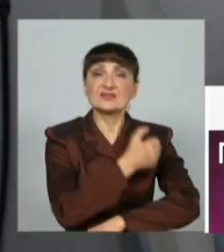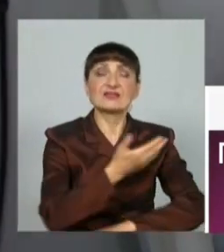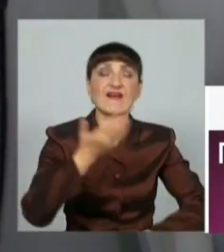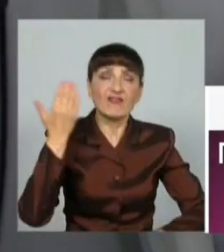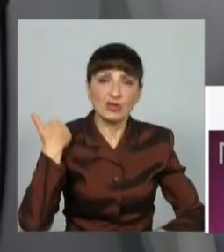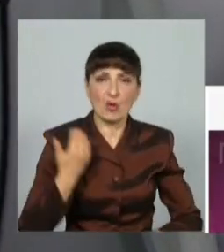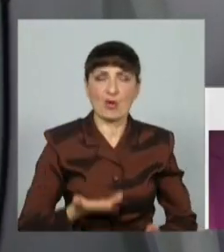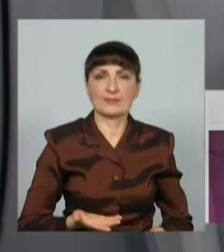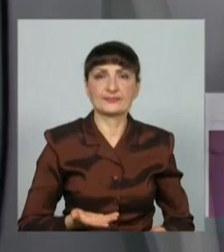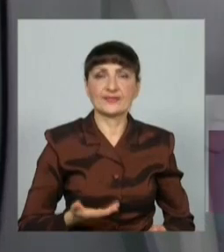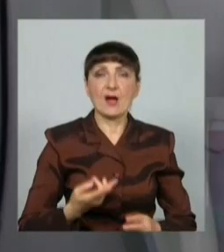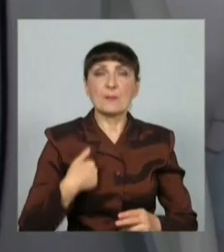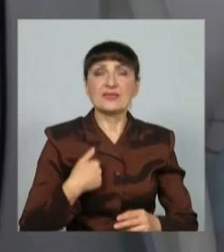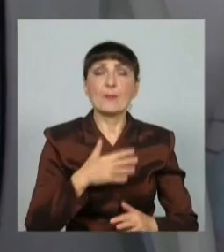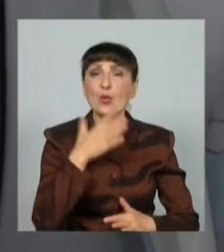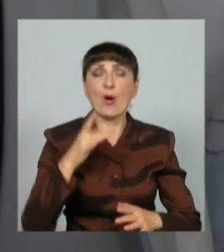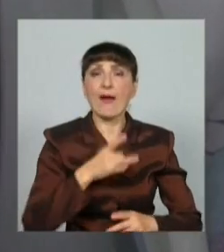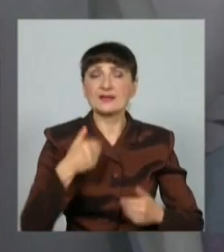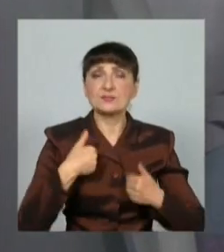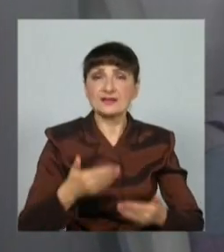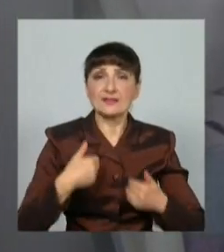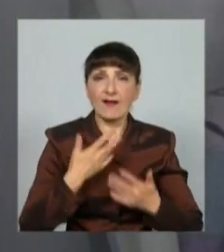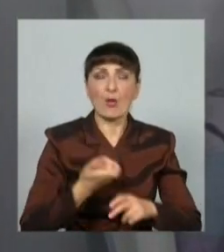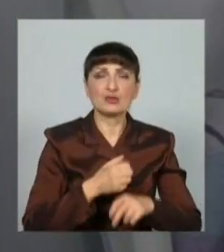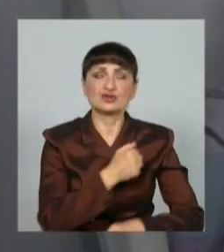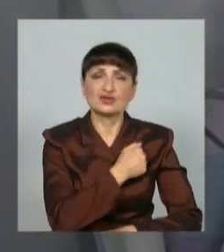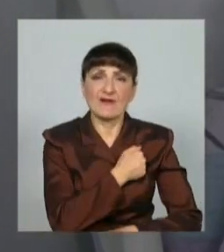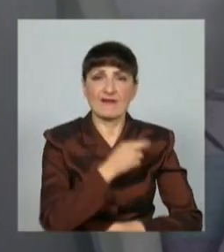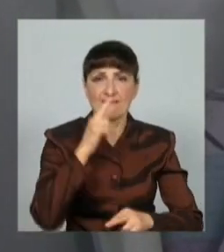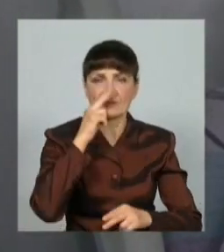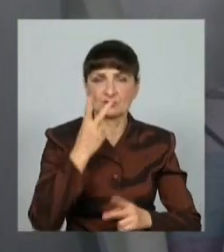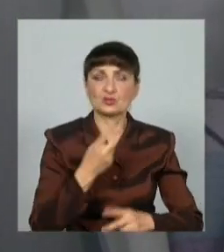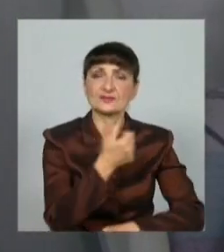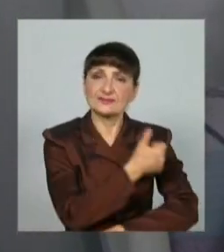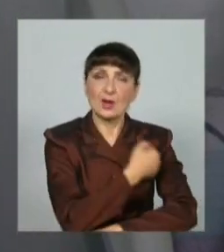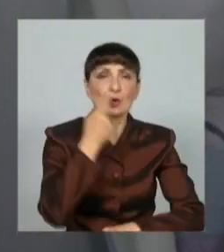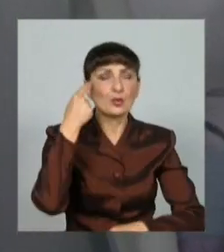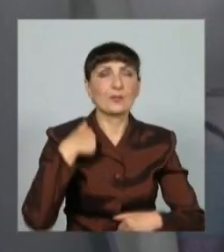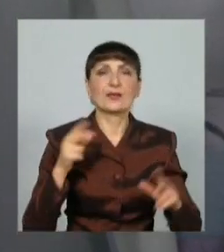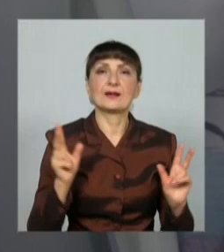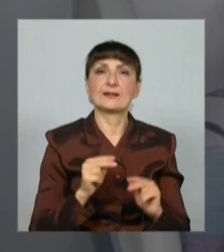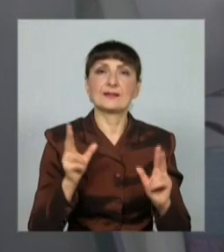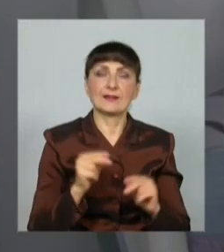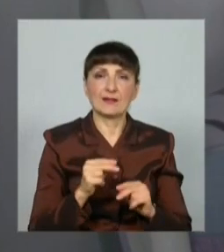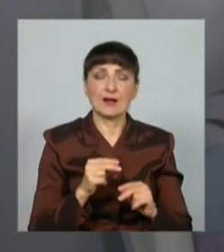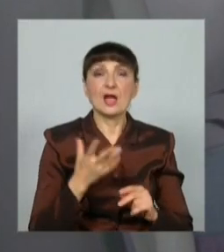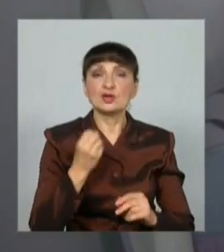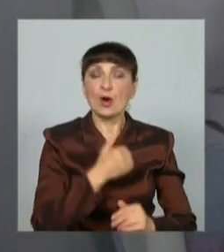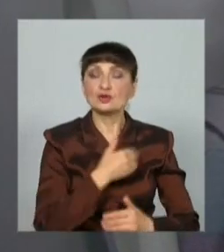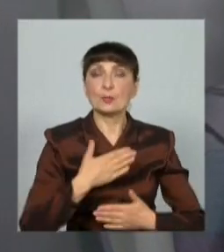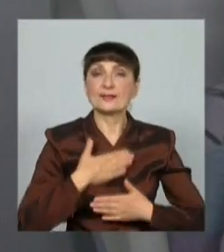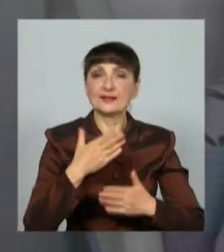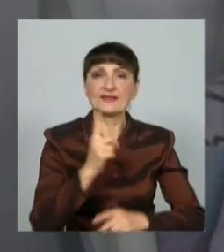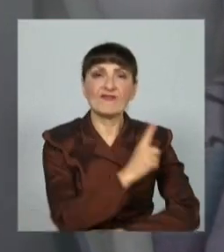когда была возможность. Мне не раз предлагали. Очень жалею о своей беспечности. Думал, меня не коснется. Отдельно хочу